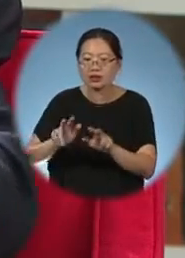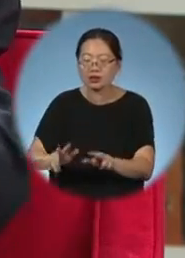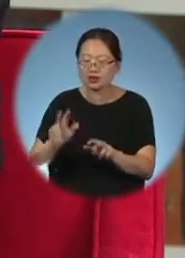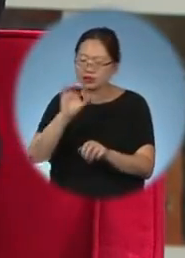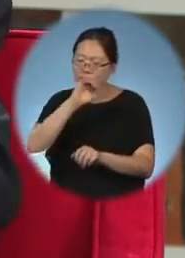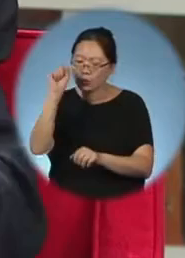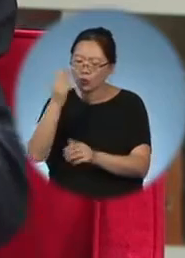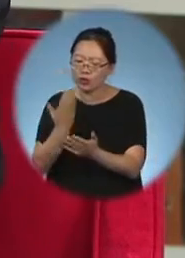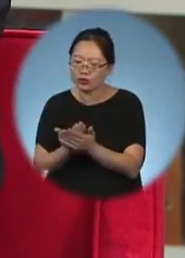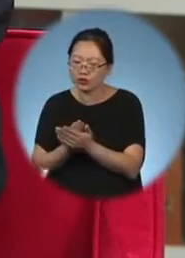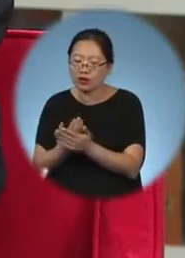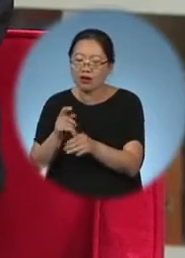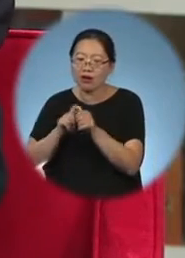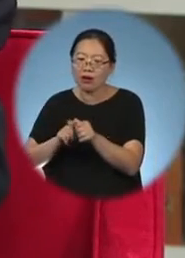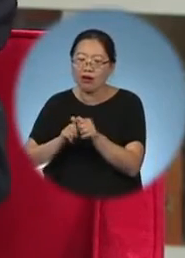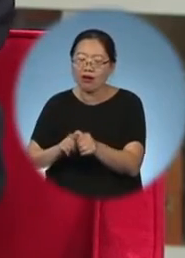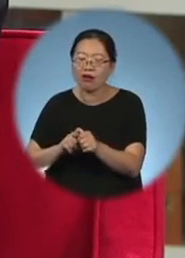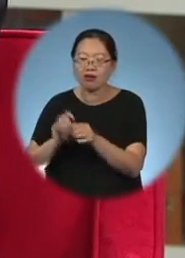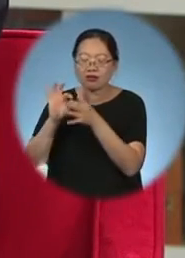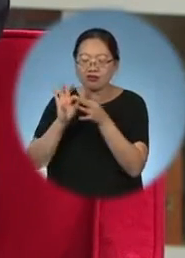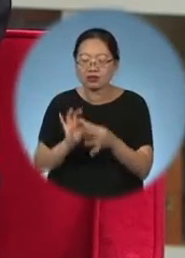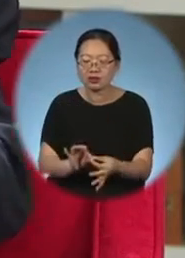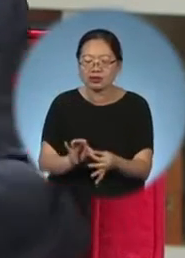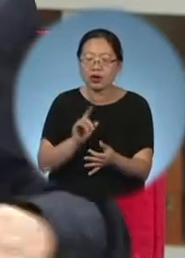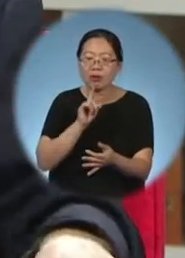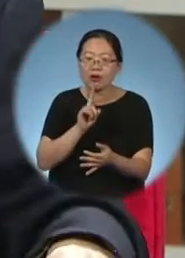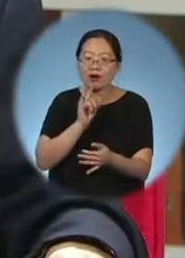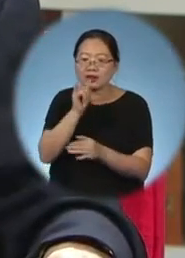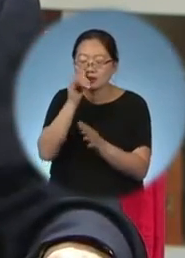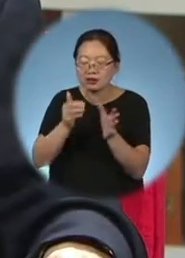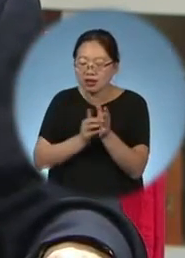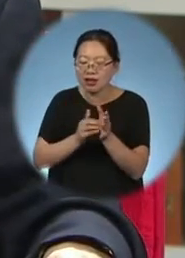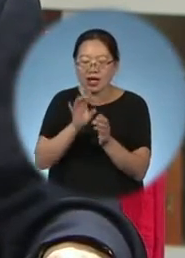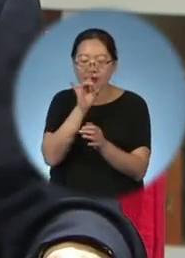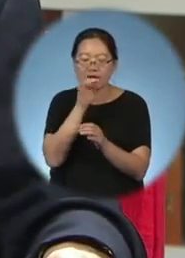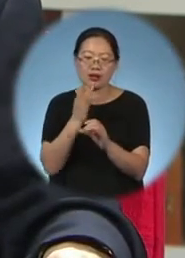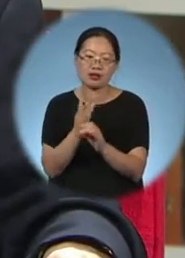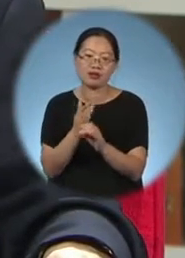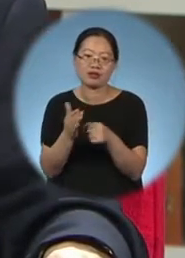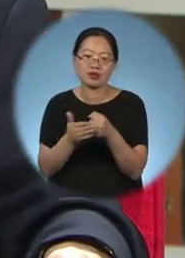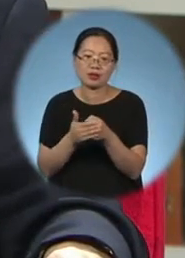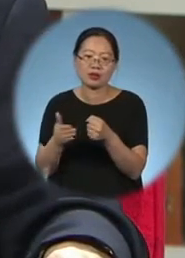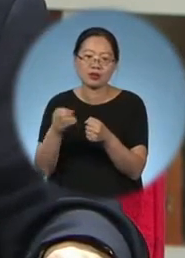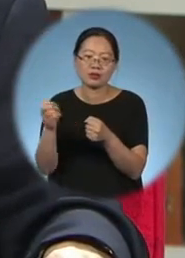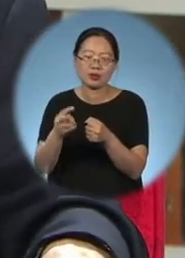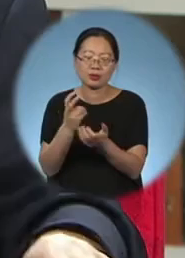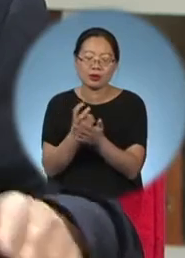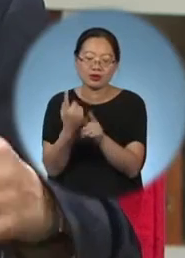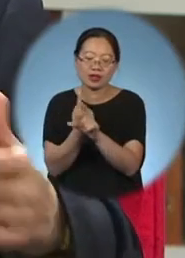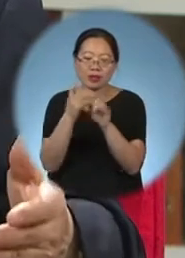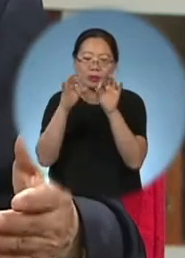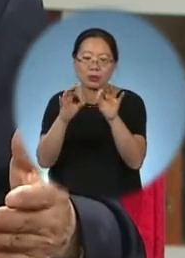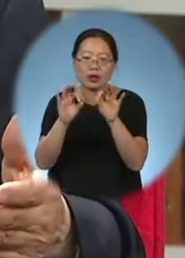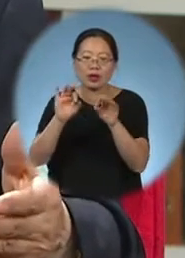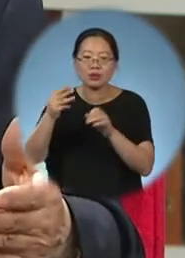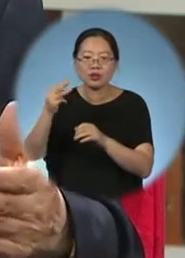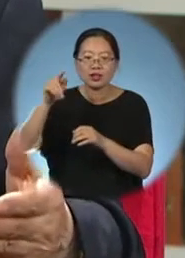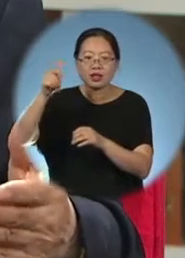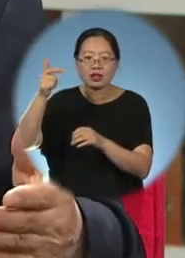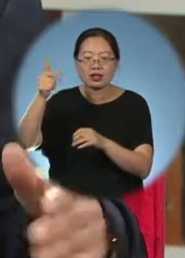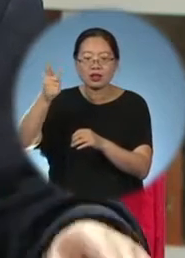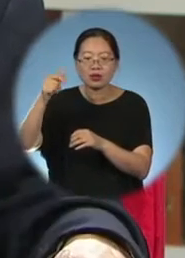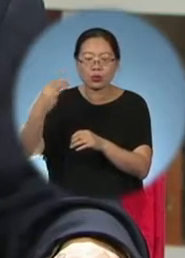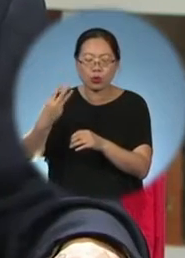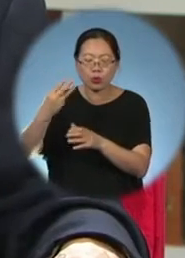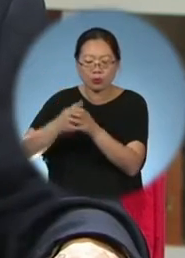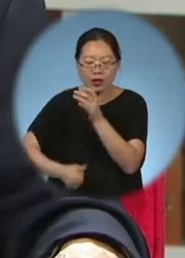지금 통과해 주시고 이렇게 계속 얘기를 했는데 안 되고 있습니다. 안 되고 있죠. 예. 그리고 개헌은 블랙홀이 될지도 모른다. 이렇게